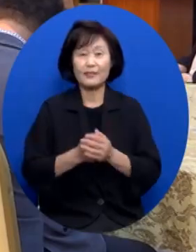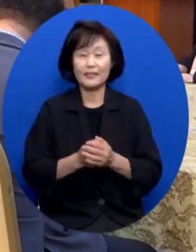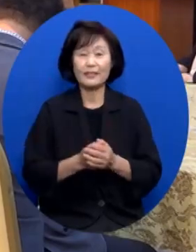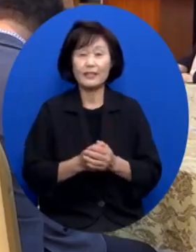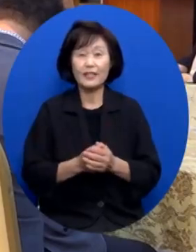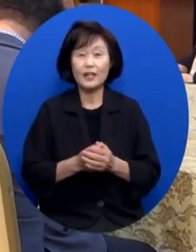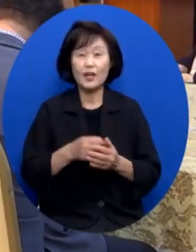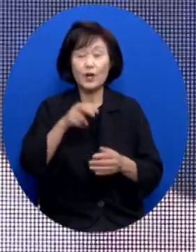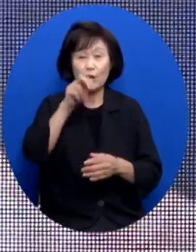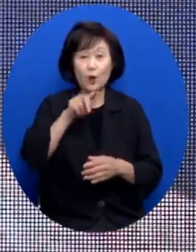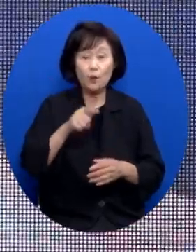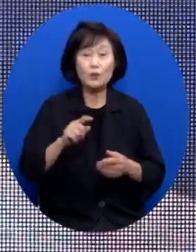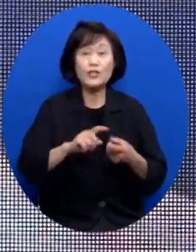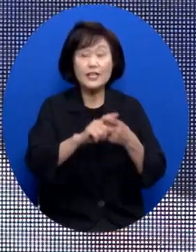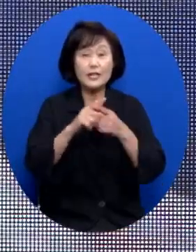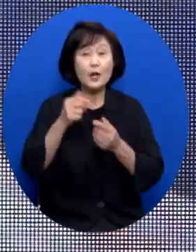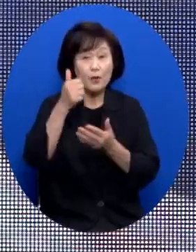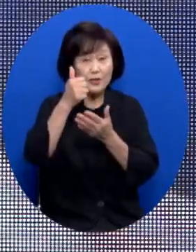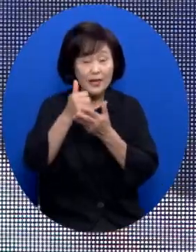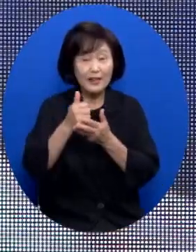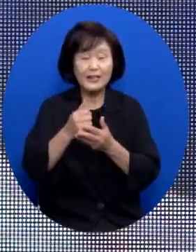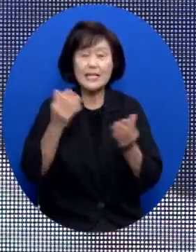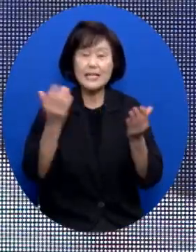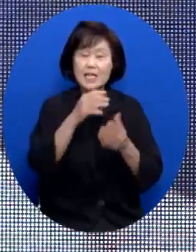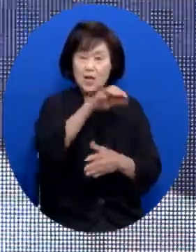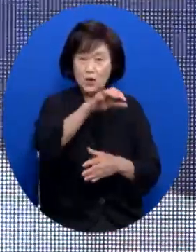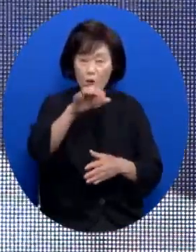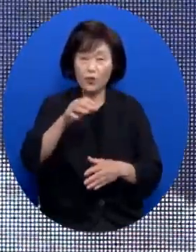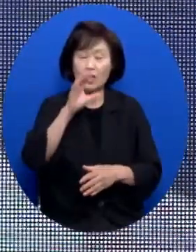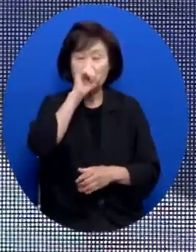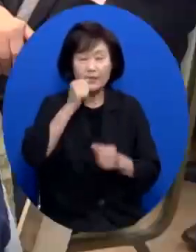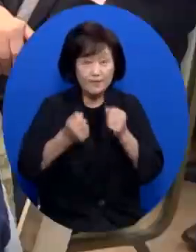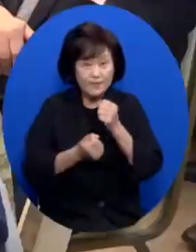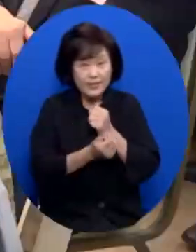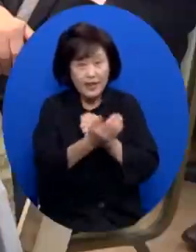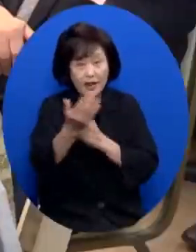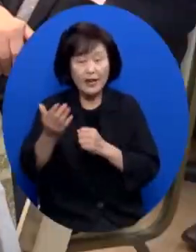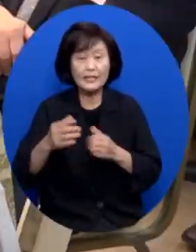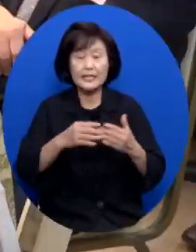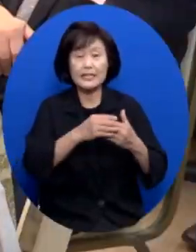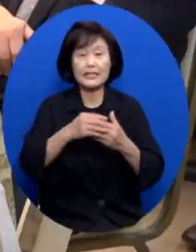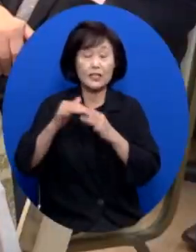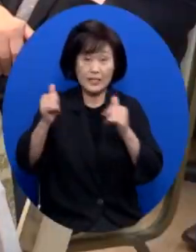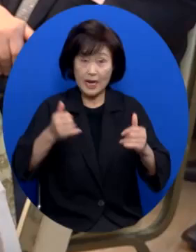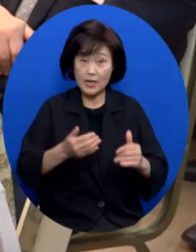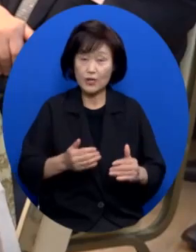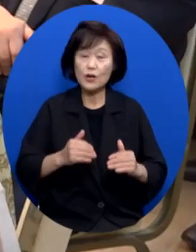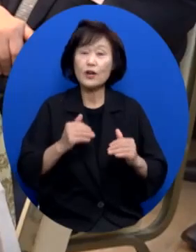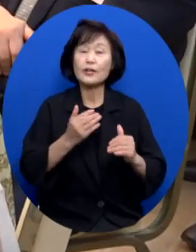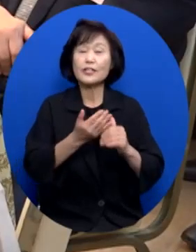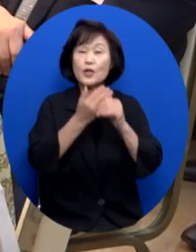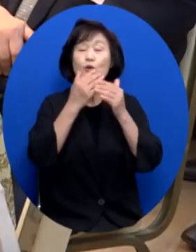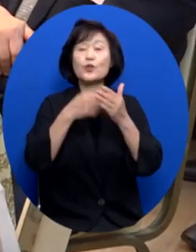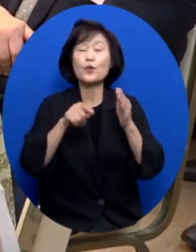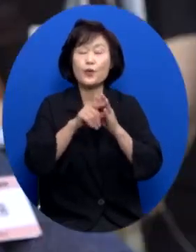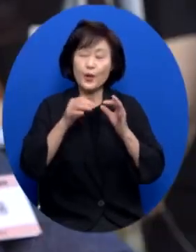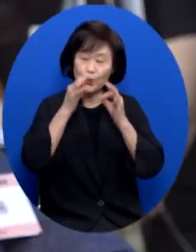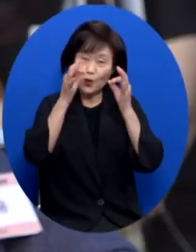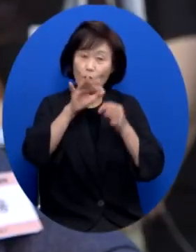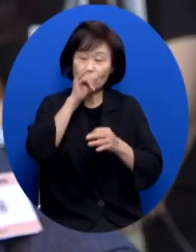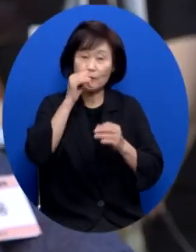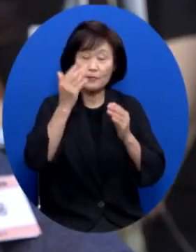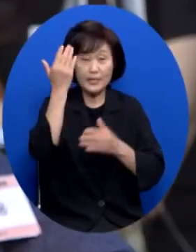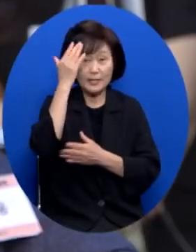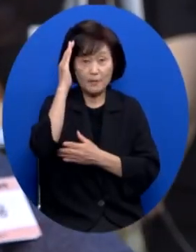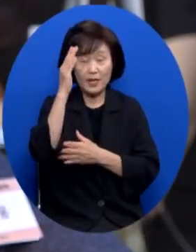인삼말에서 문태석 연합회장은 일터에 선한 영향력을 행사하는 리더로 세워가기 위해 힘쓰고 있다며 이번 세미나를